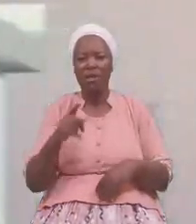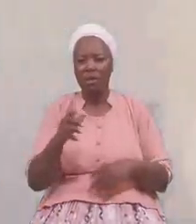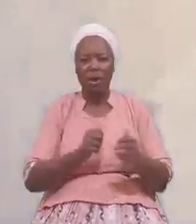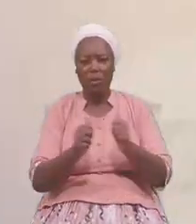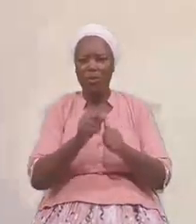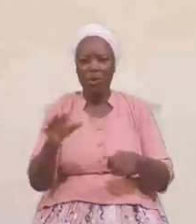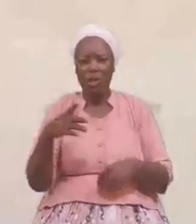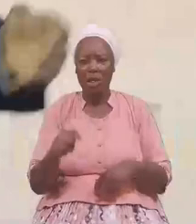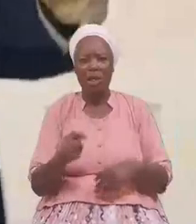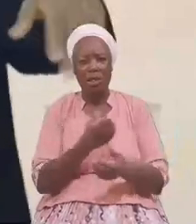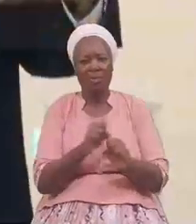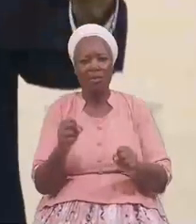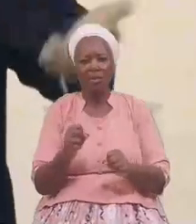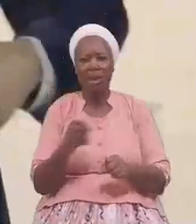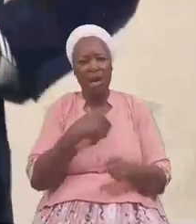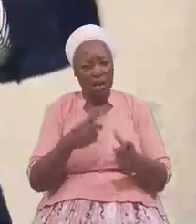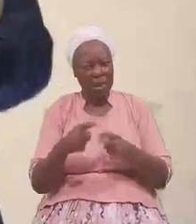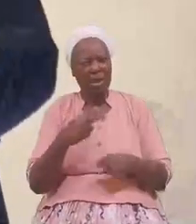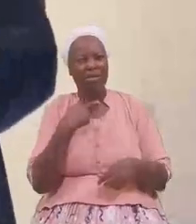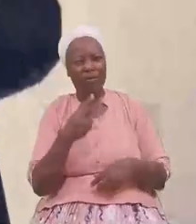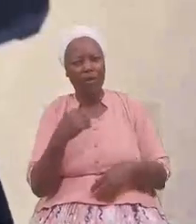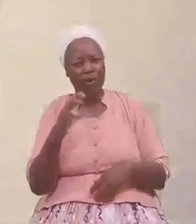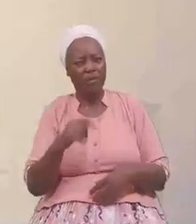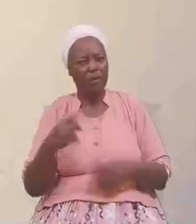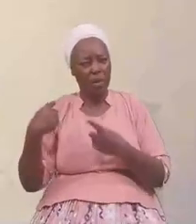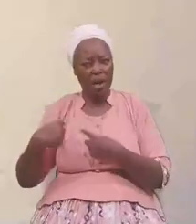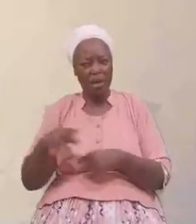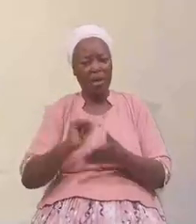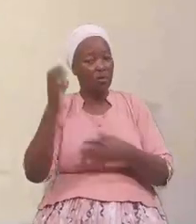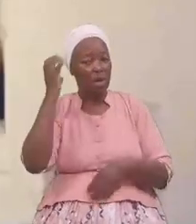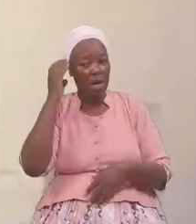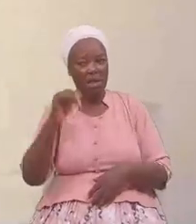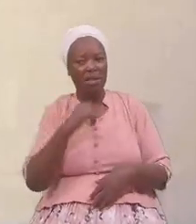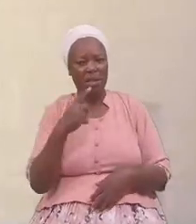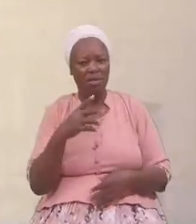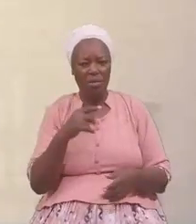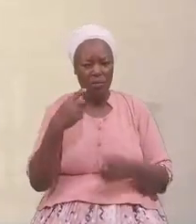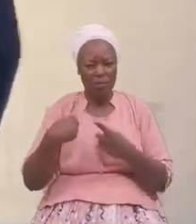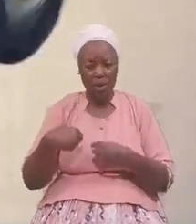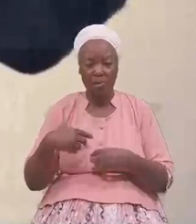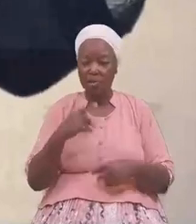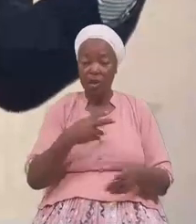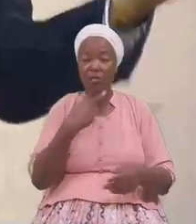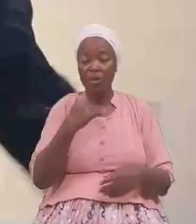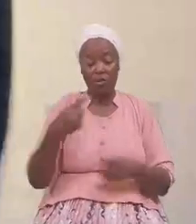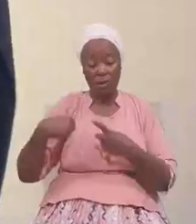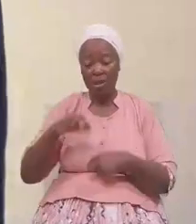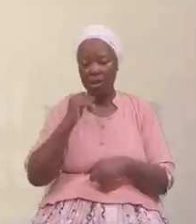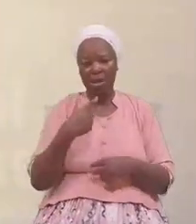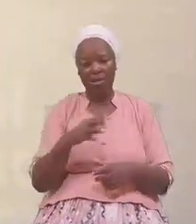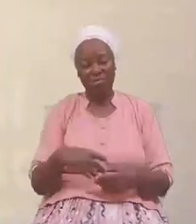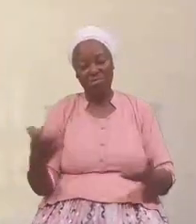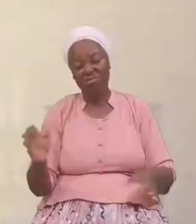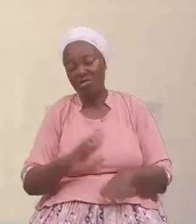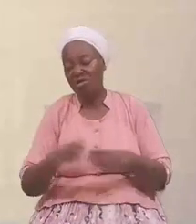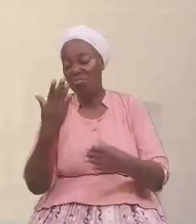salut. Et la voix de ton cœur te dit, ne t'en fais pas. Tous sont pécheurs. Ne t'en fais pas.